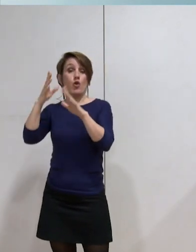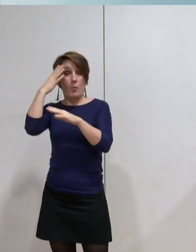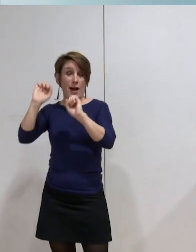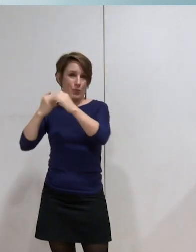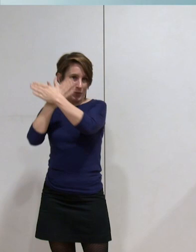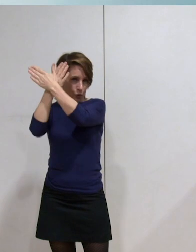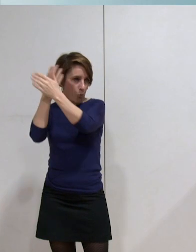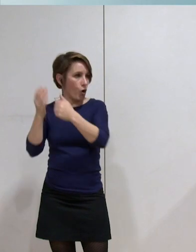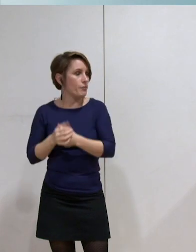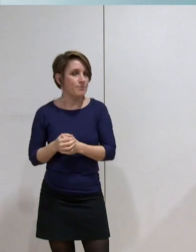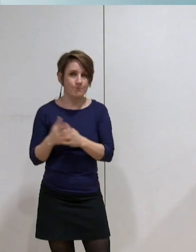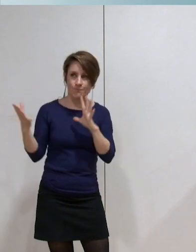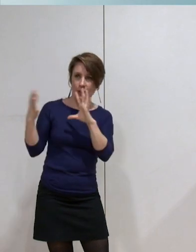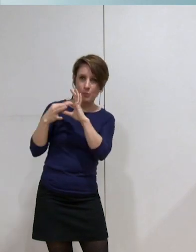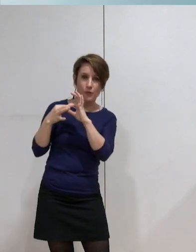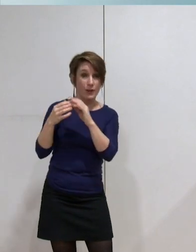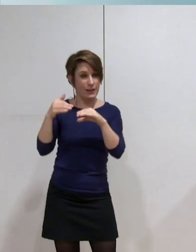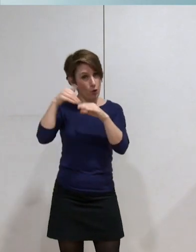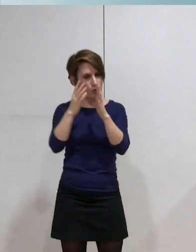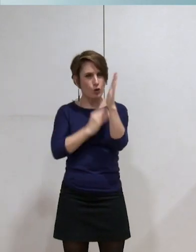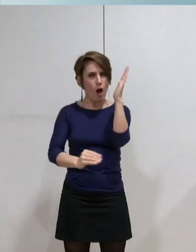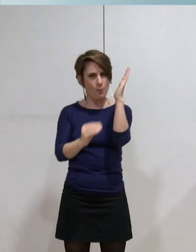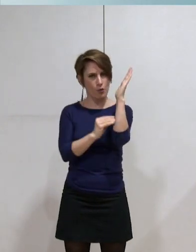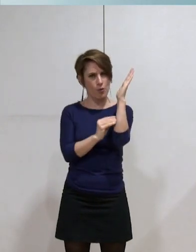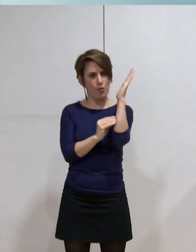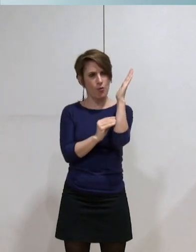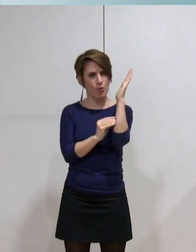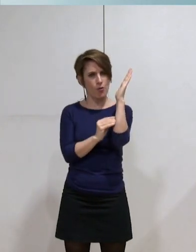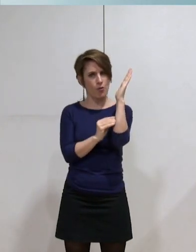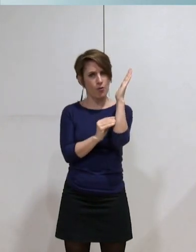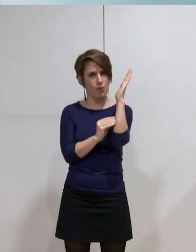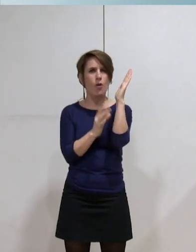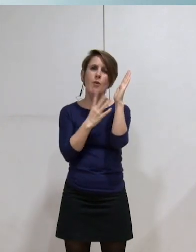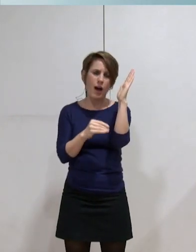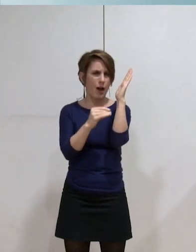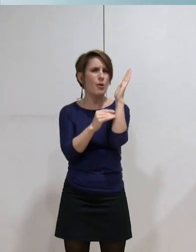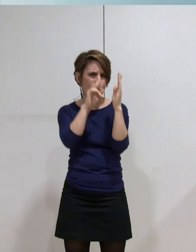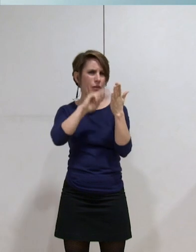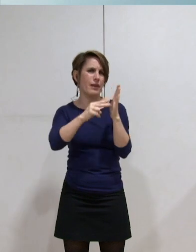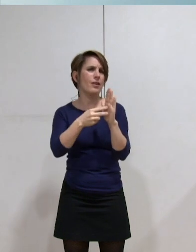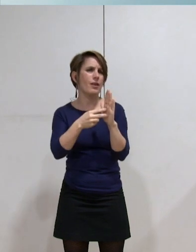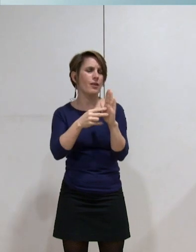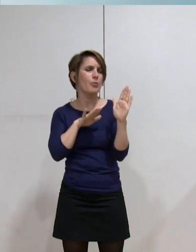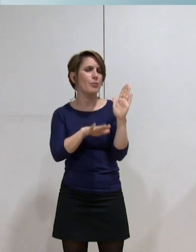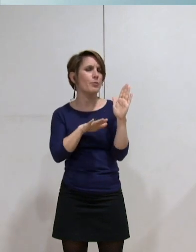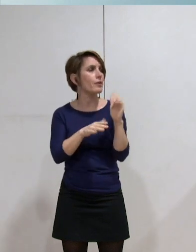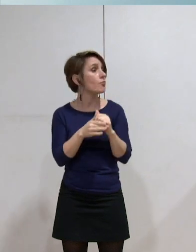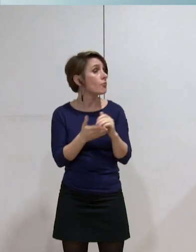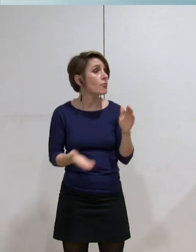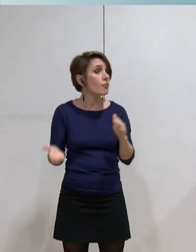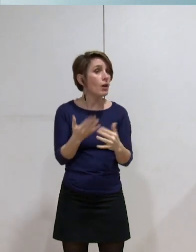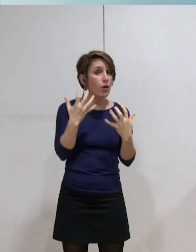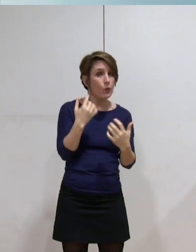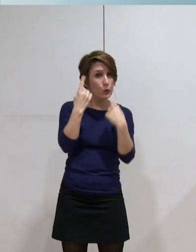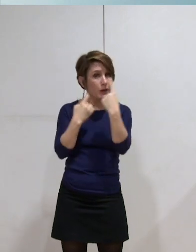l'objet d'un amendement qui est un amendement plutôt technique lui aussi y a-t-il des questions